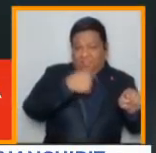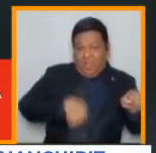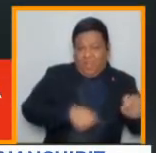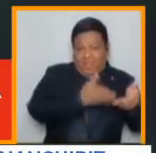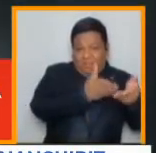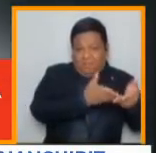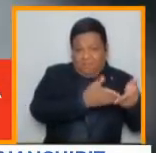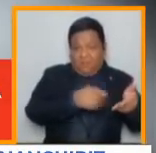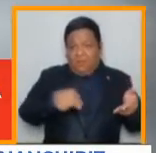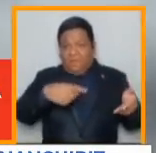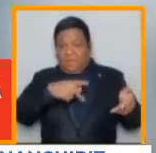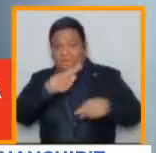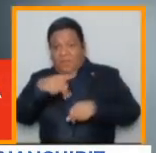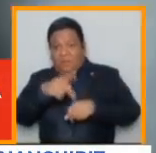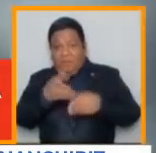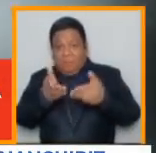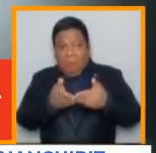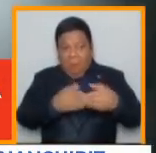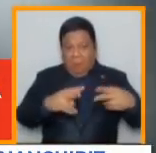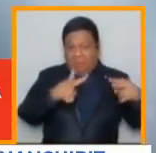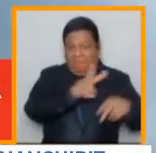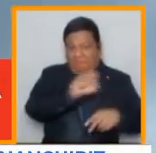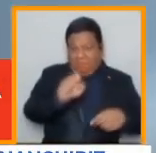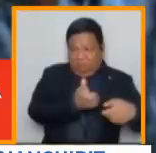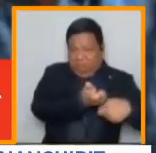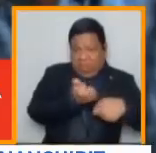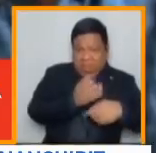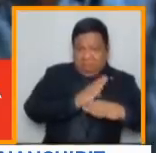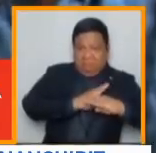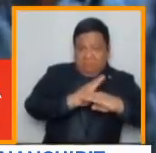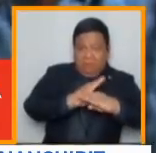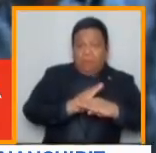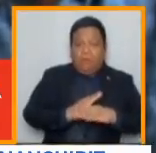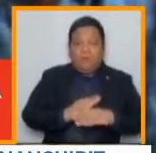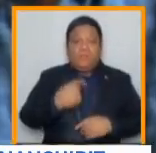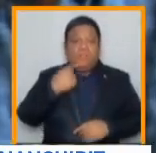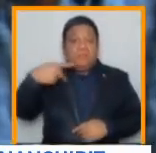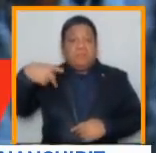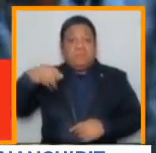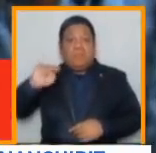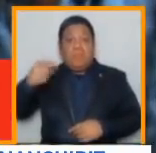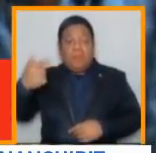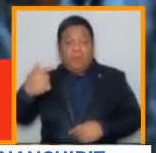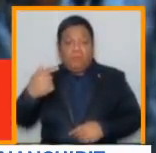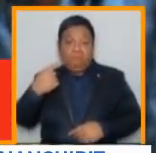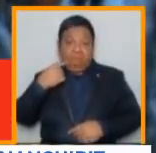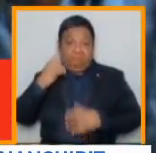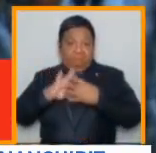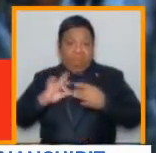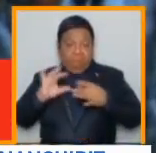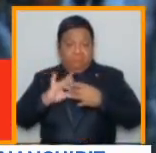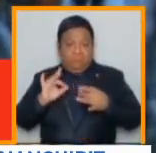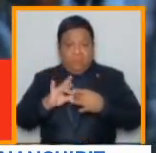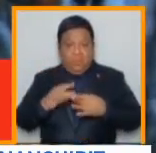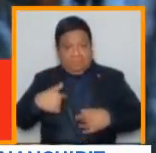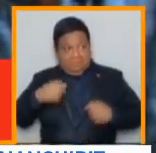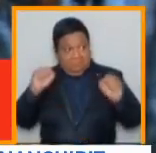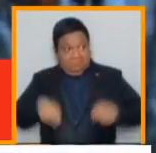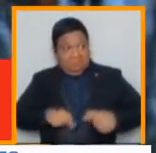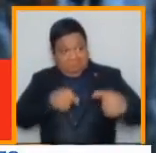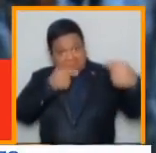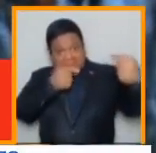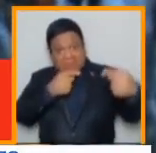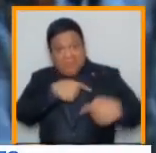ibang bansang may malakas na militar. Hindi natin kakayanin talaga ang China, no? Considering yung ating military